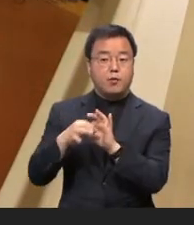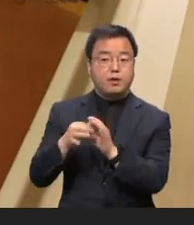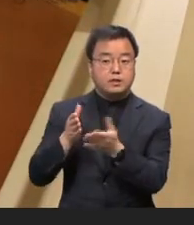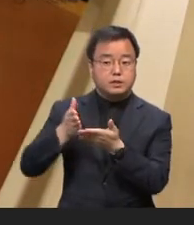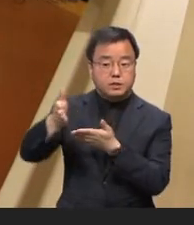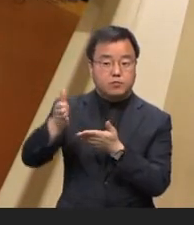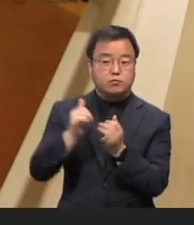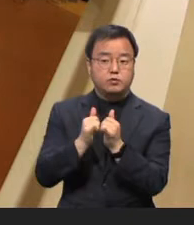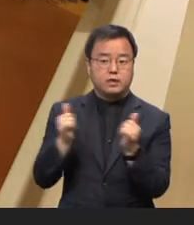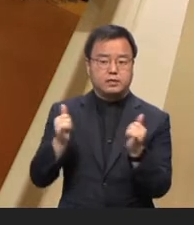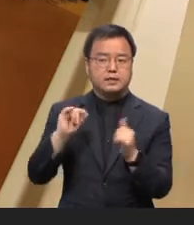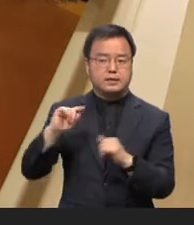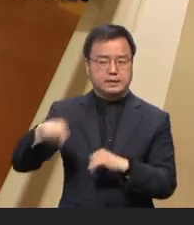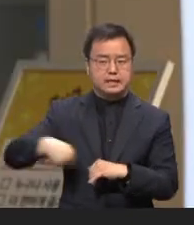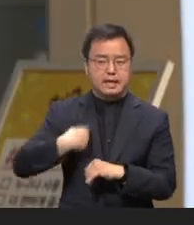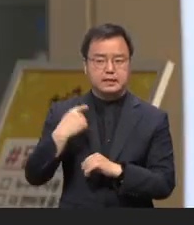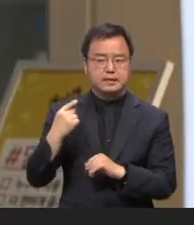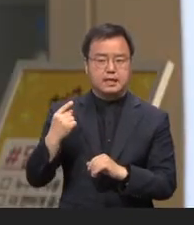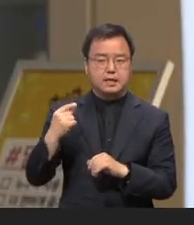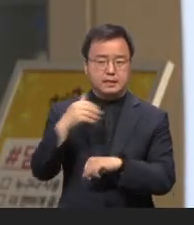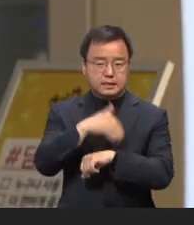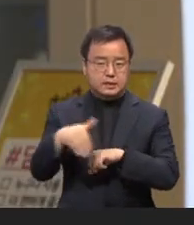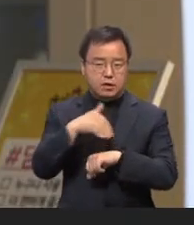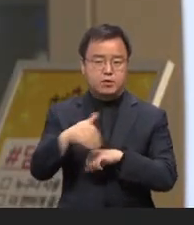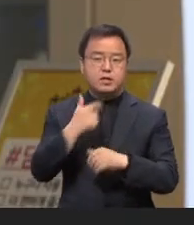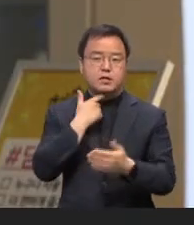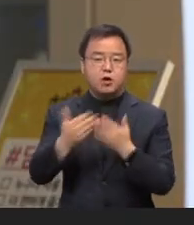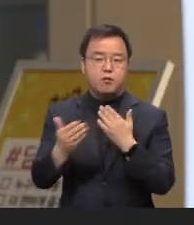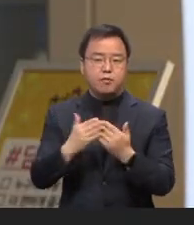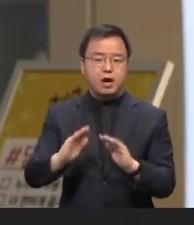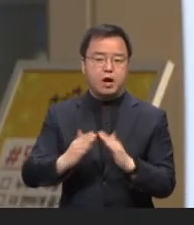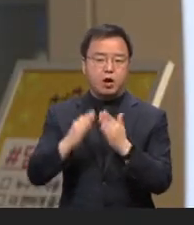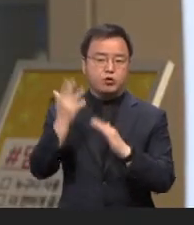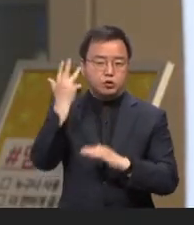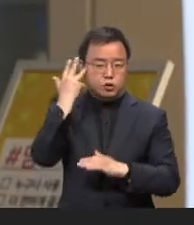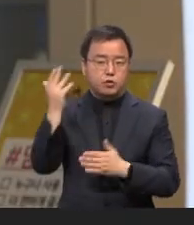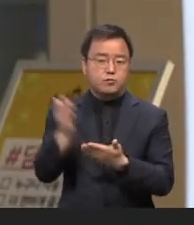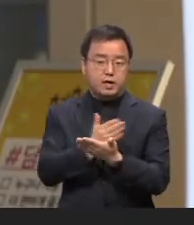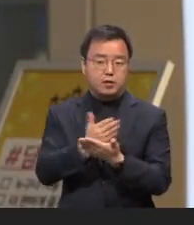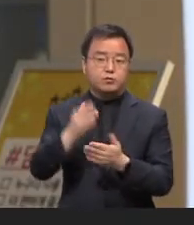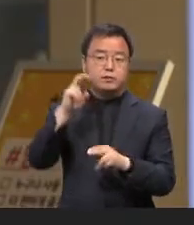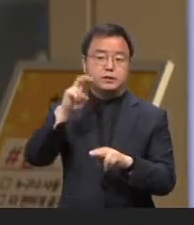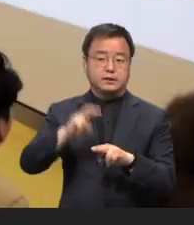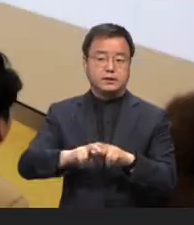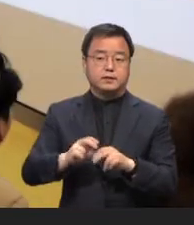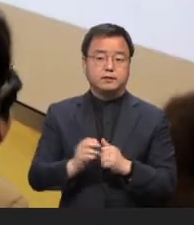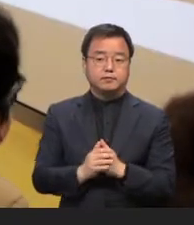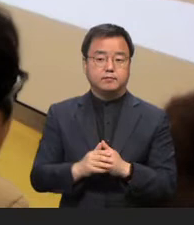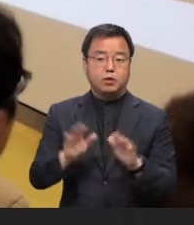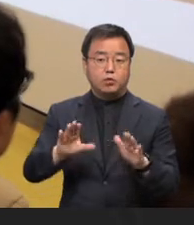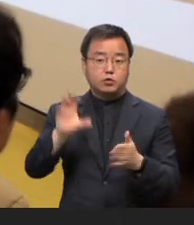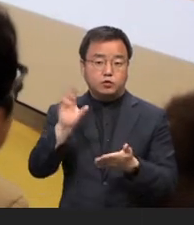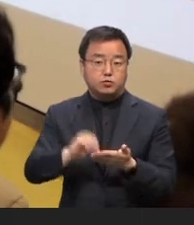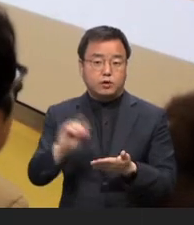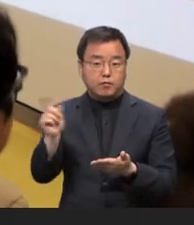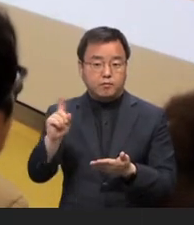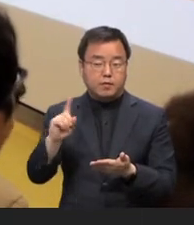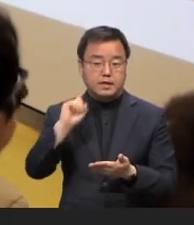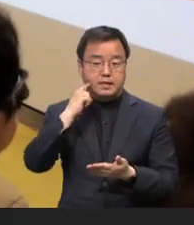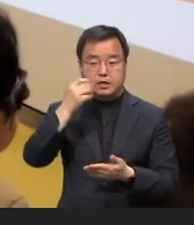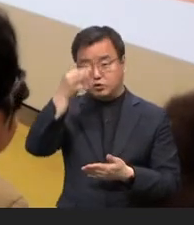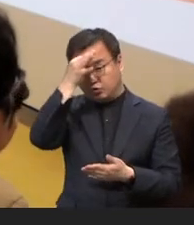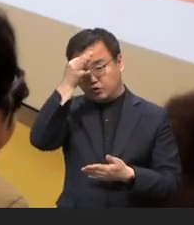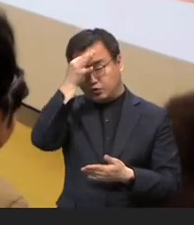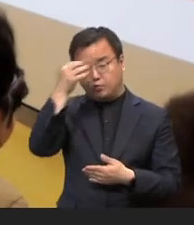전문가들이 자신의 설계 경험과 건축 철학을 나누는 자리입니다. 오늘의 주제는 예술과